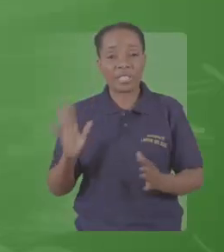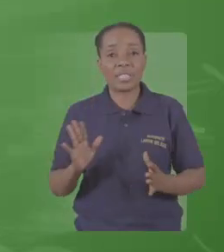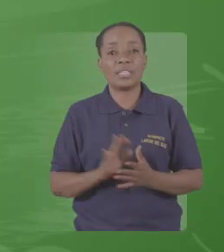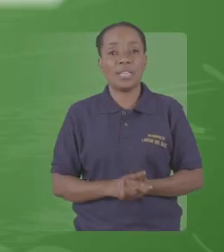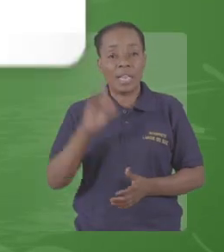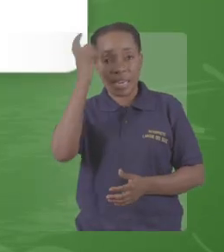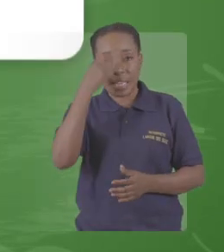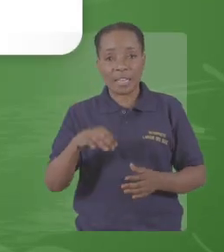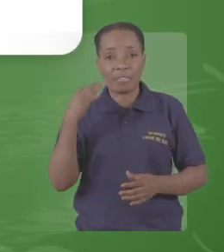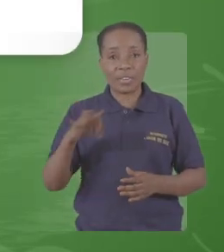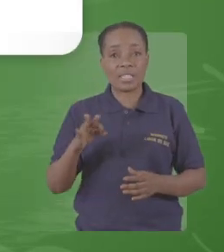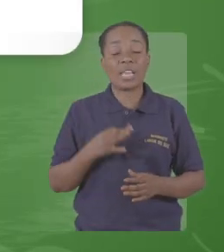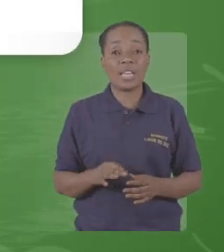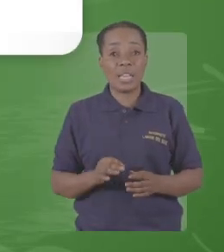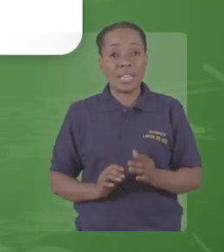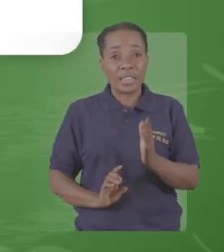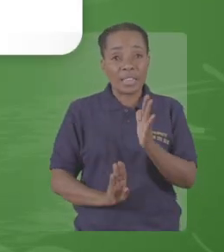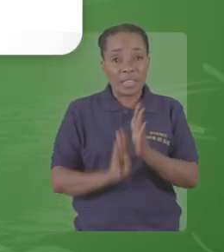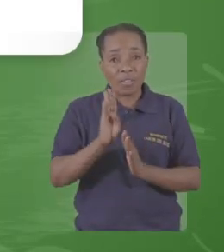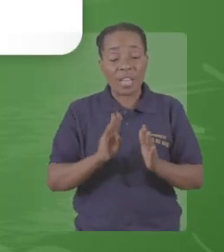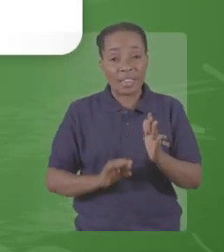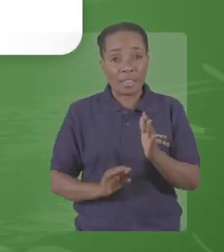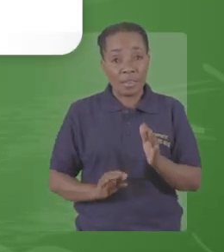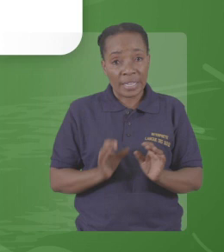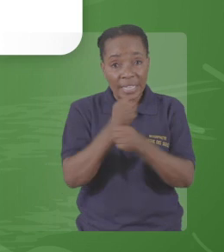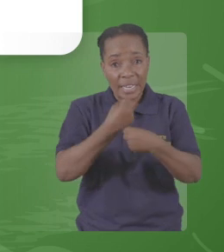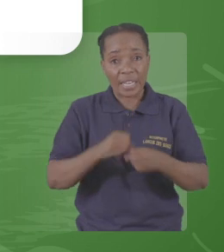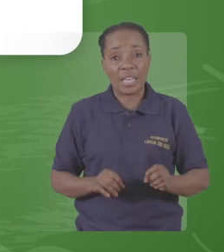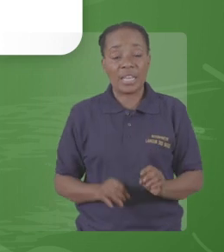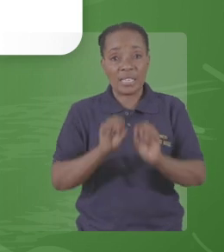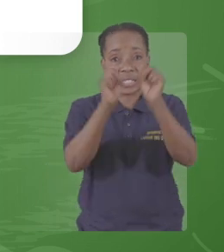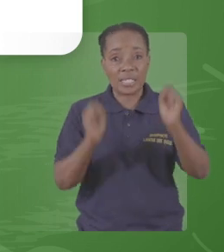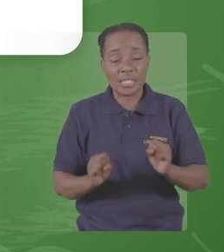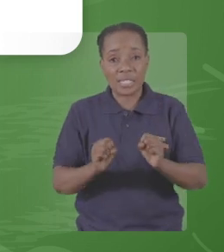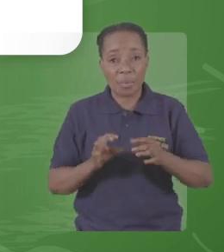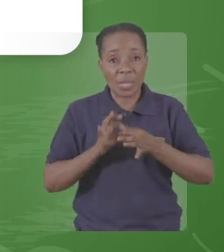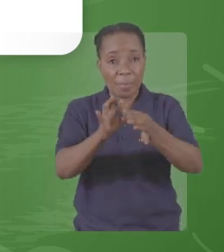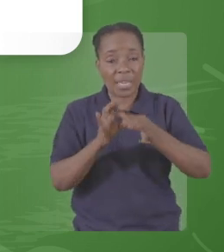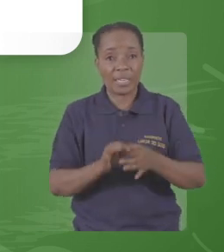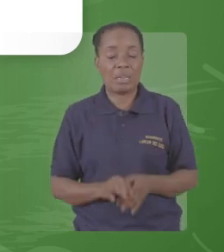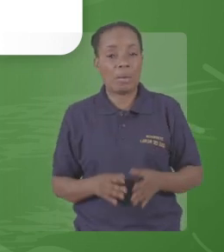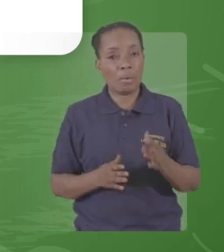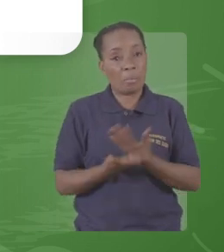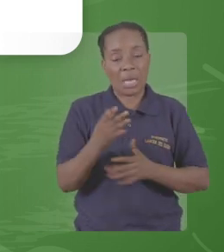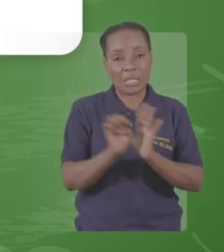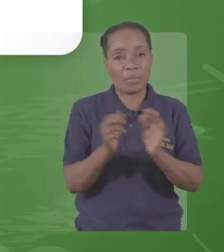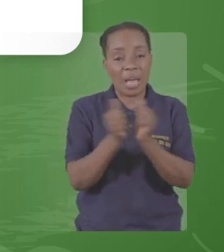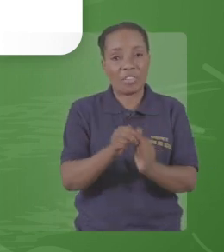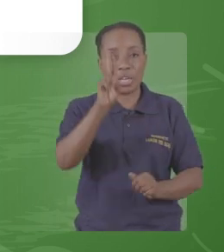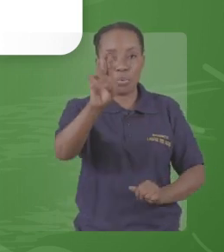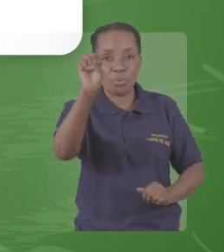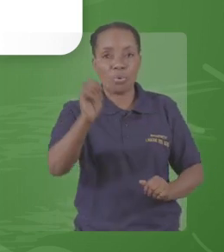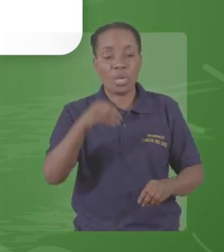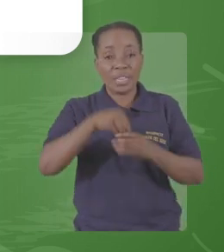partenariat avec d'abord les pays développés, l'Union européenne dans un système de libre-échange, le